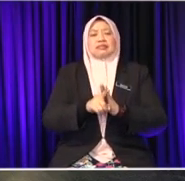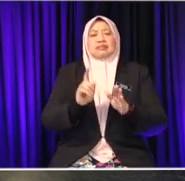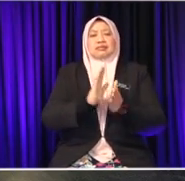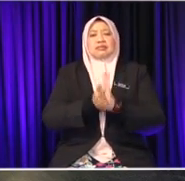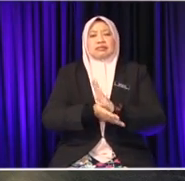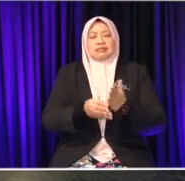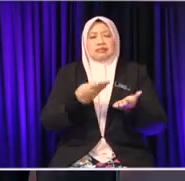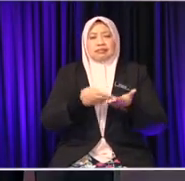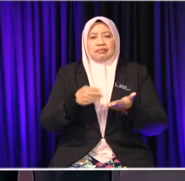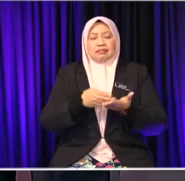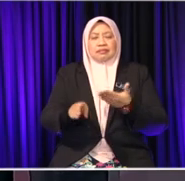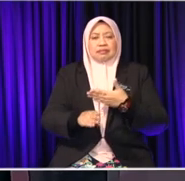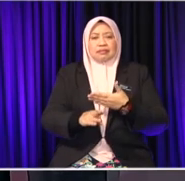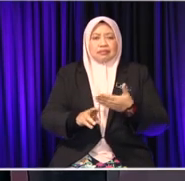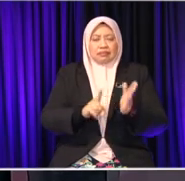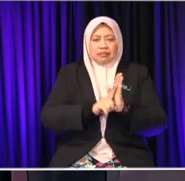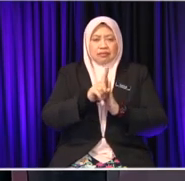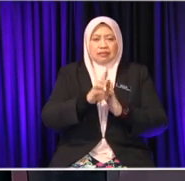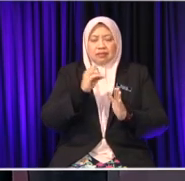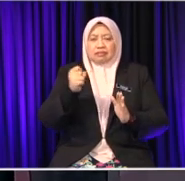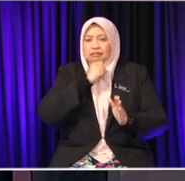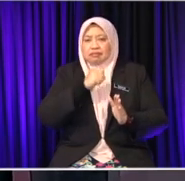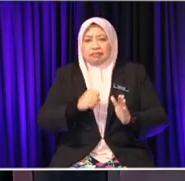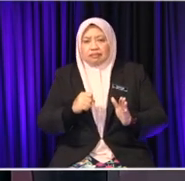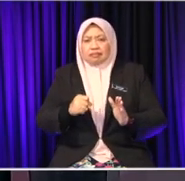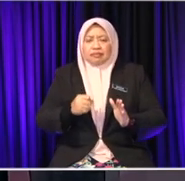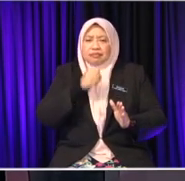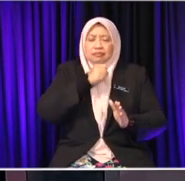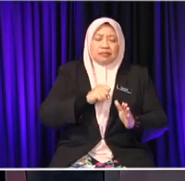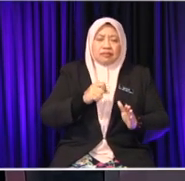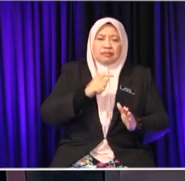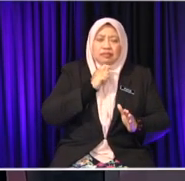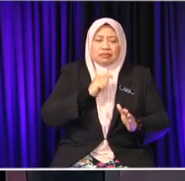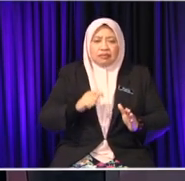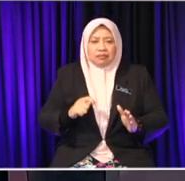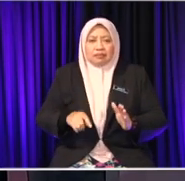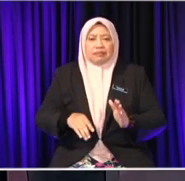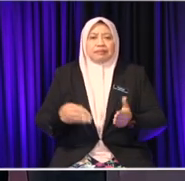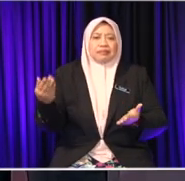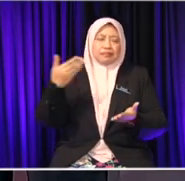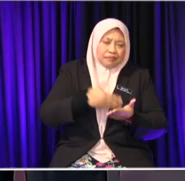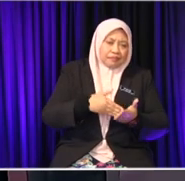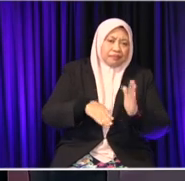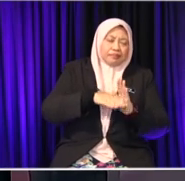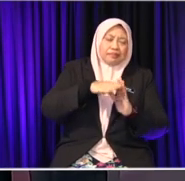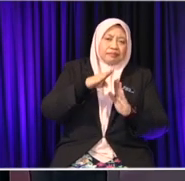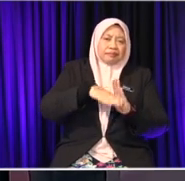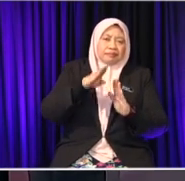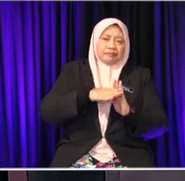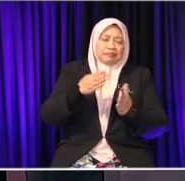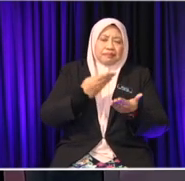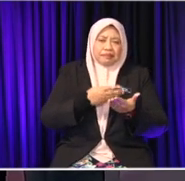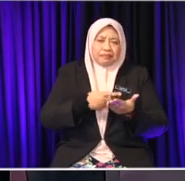yang kedua adalah umur makin berusia makin tinggi keadaan indahnya satu lagi jangan lupa bagi